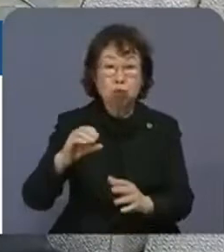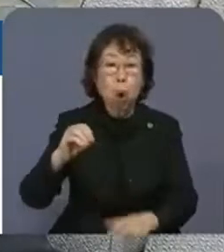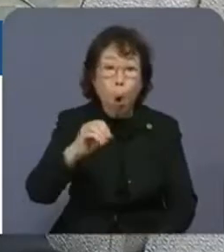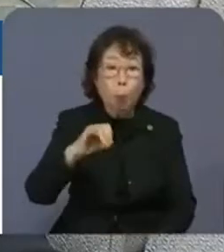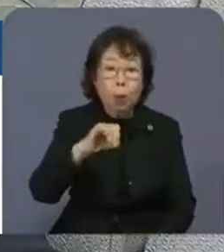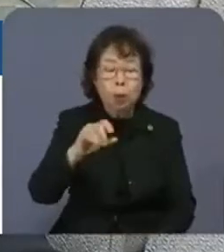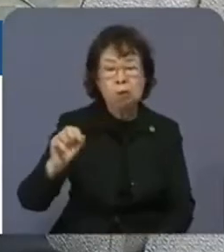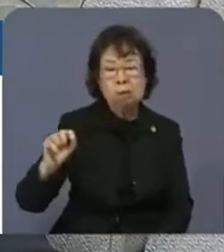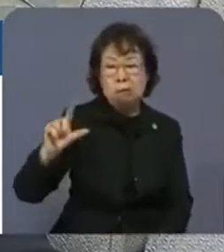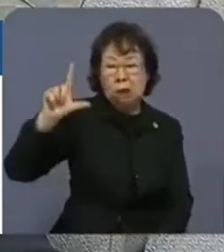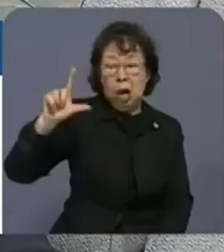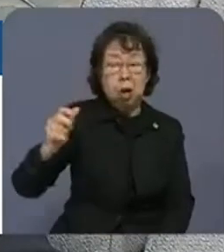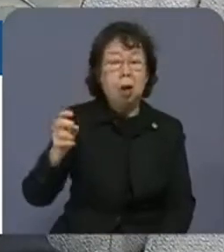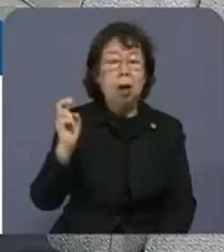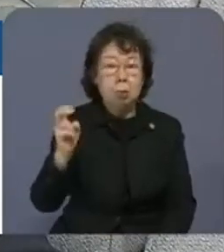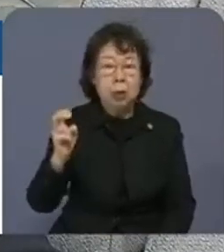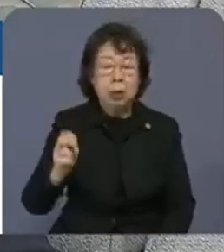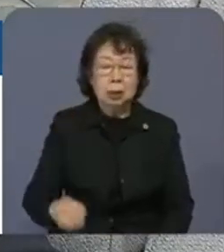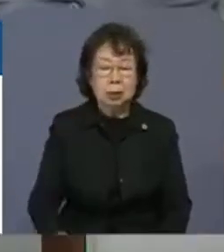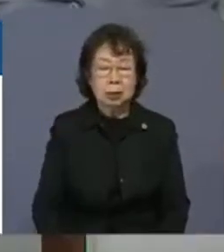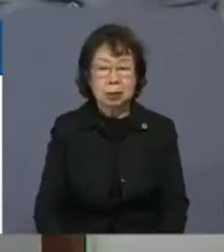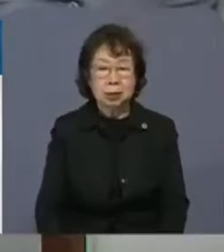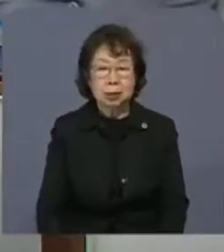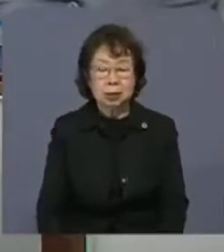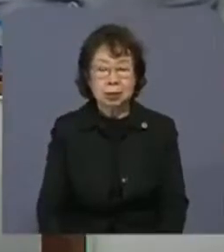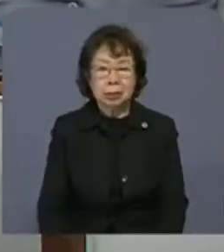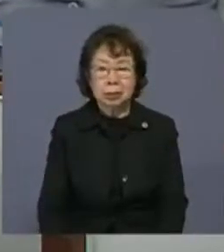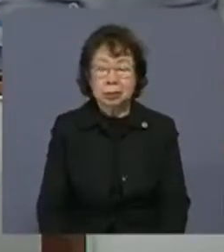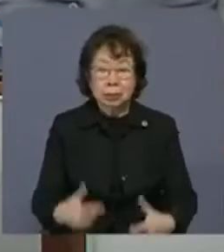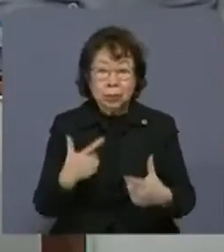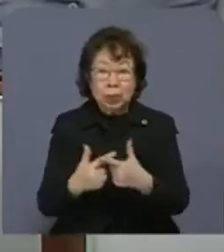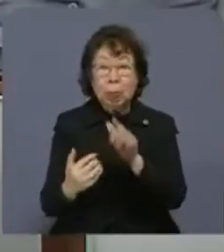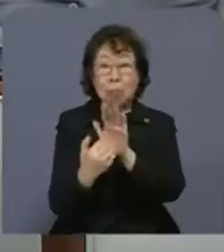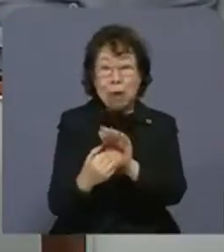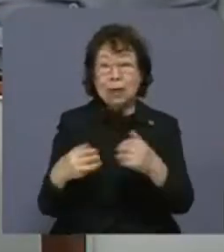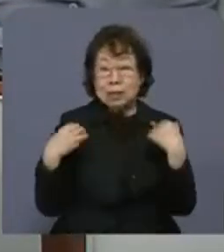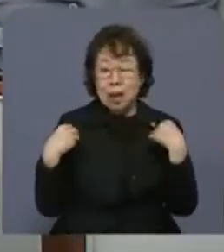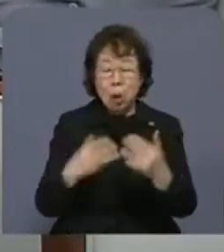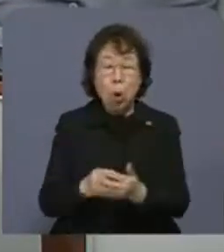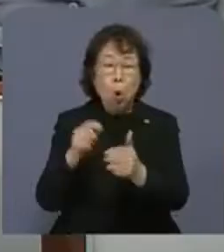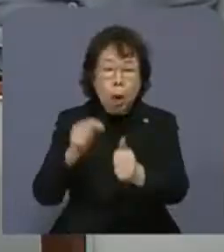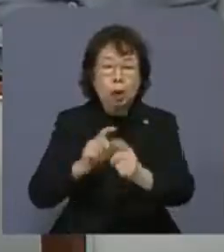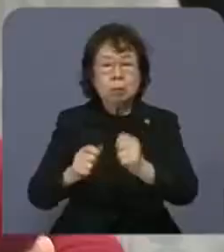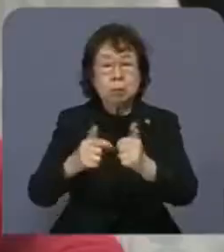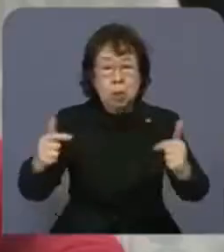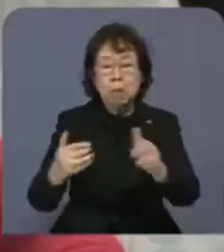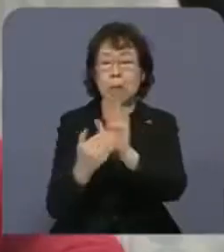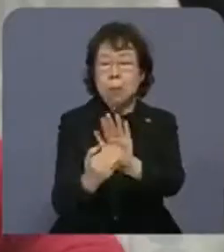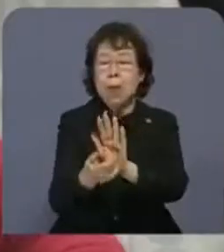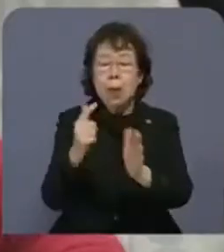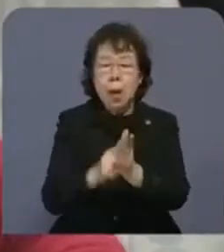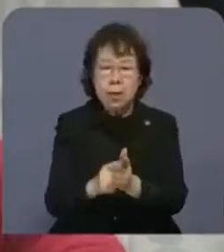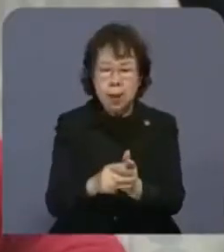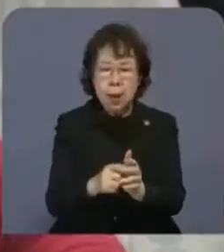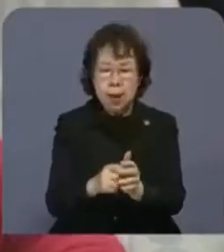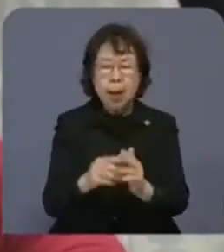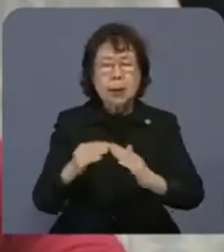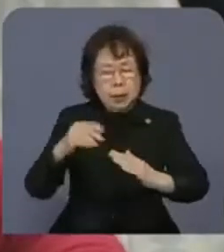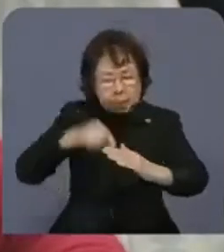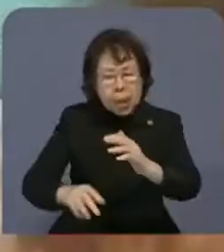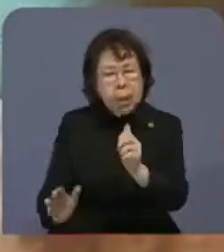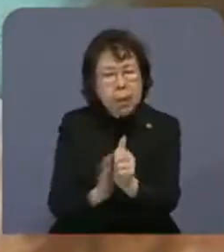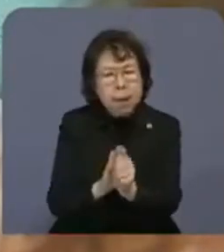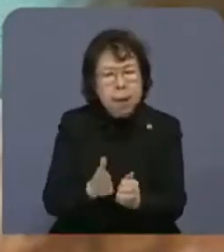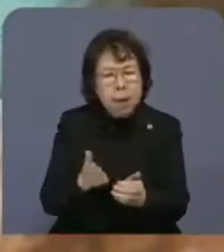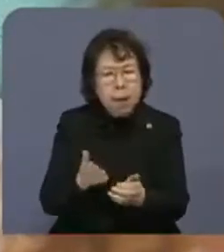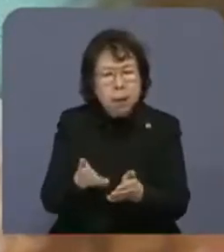되는 것은 사치다 다 여기서 우리가 보고 있습니다 부산시 방역당국은 확진 자 급증의 대비해 제 택지로 체계를 마련하는 데